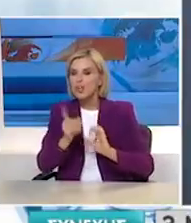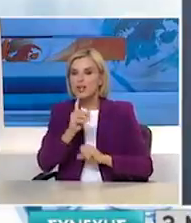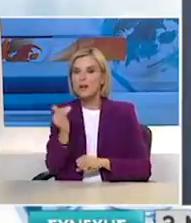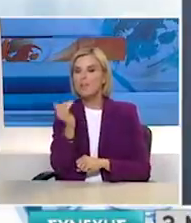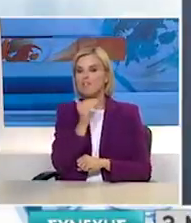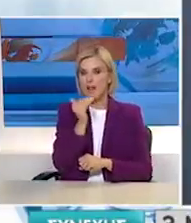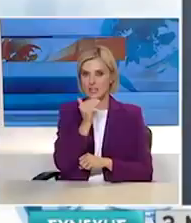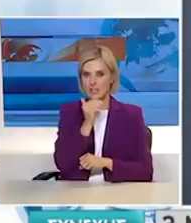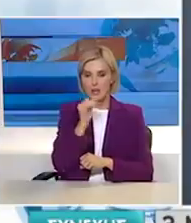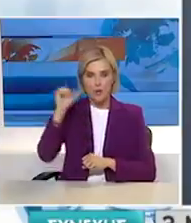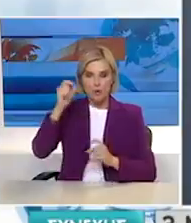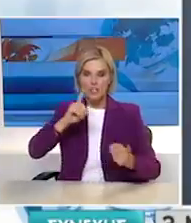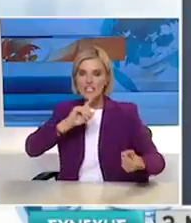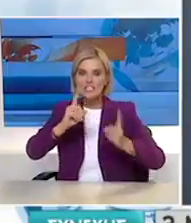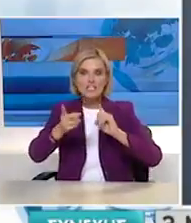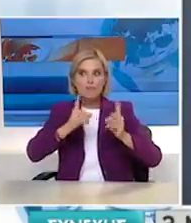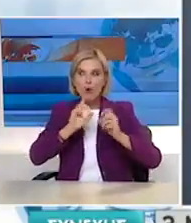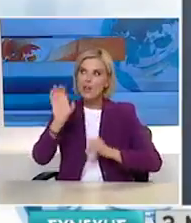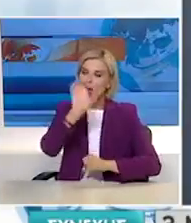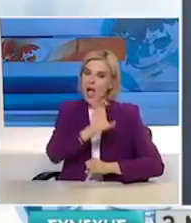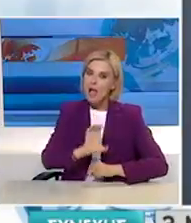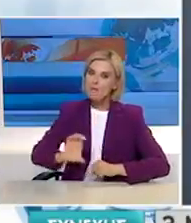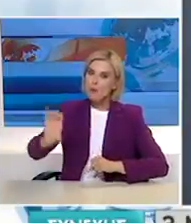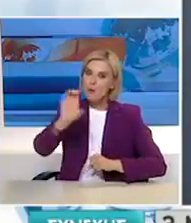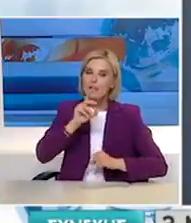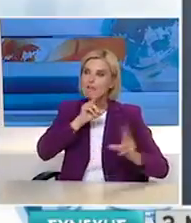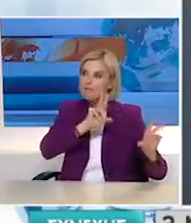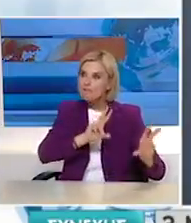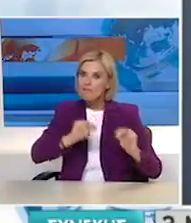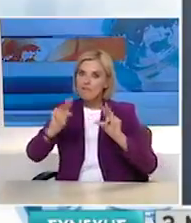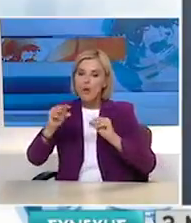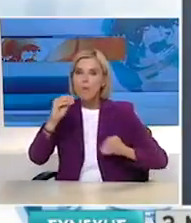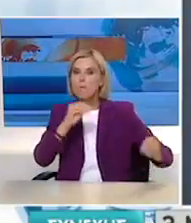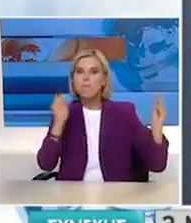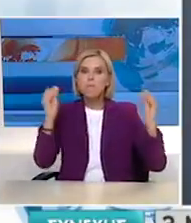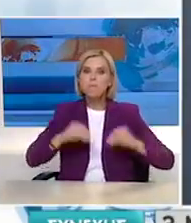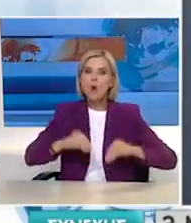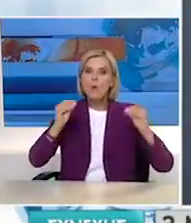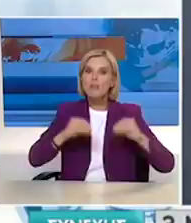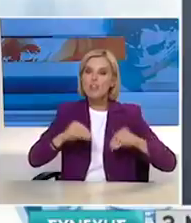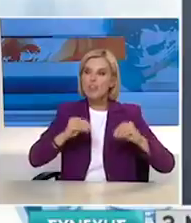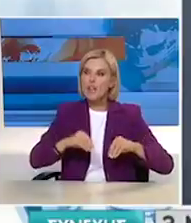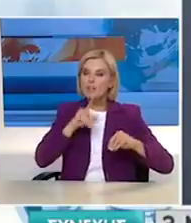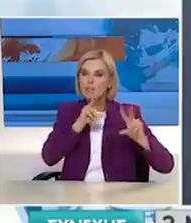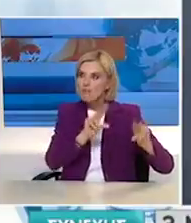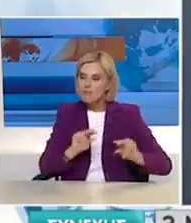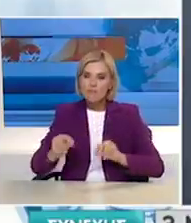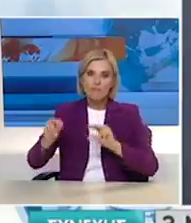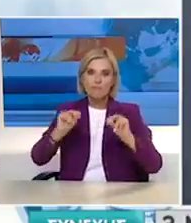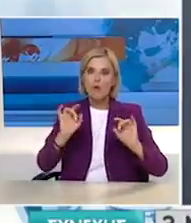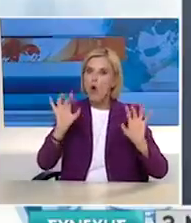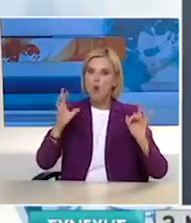βιασύνη, θέλει συμφωνία σε ευρωπαϊκό επίπεδο για κοινή προμήθεια, χωρίς τις διαπραγματεύσεις στις